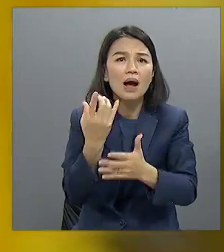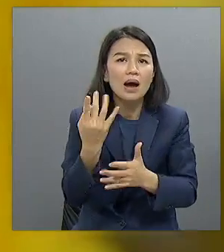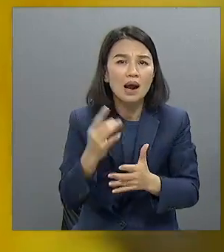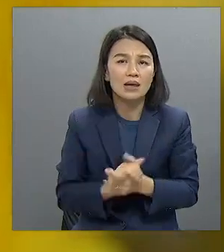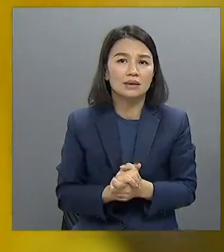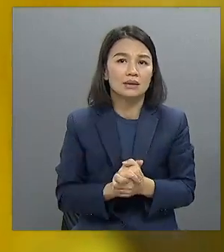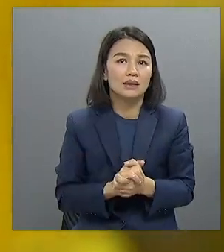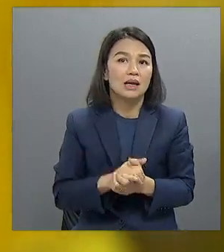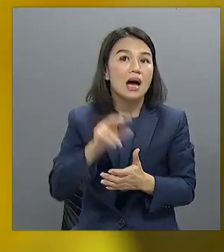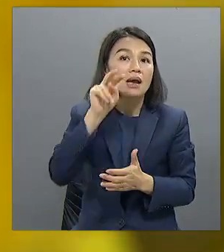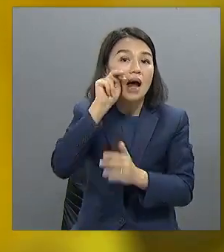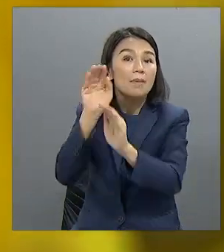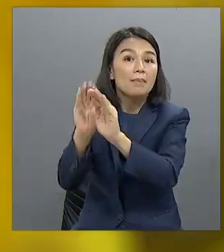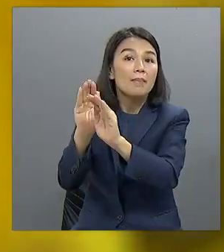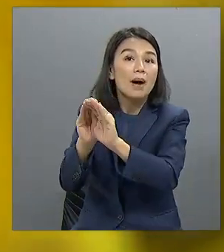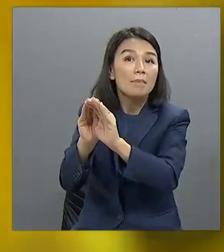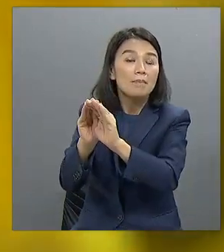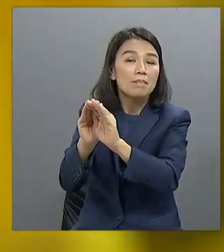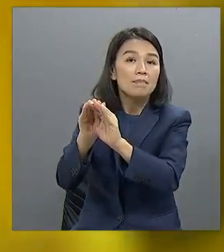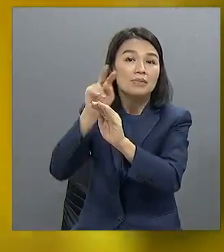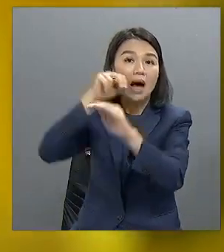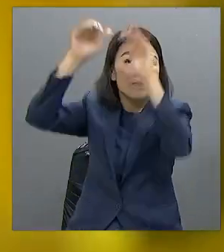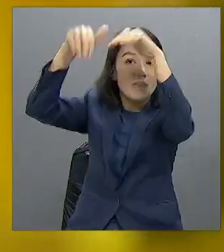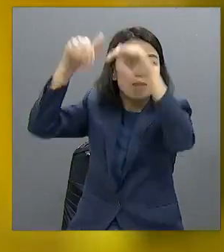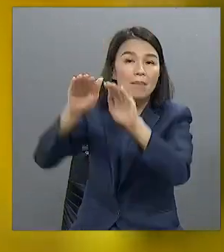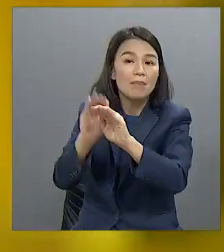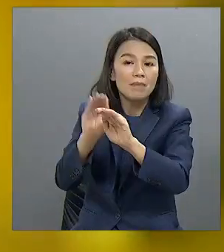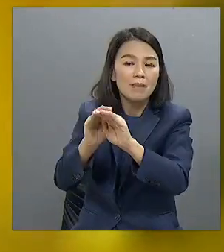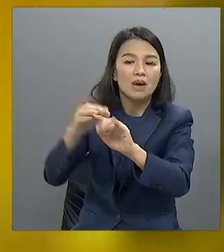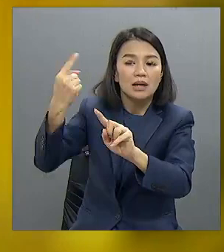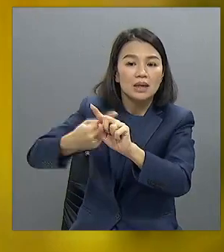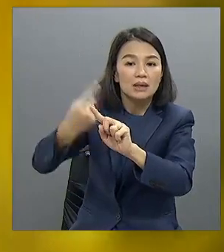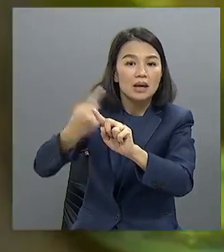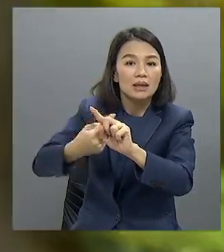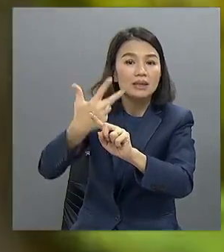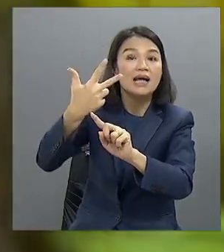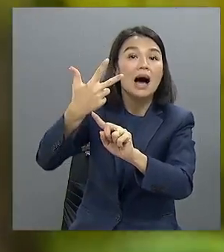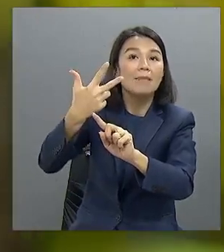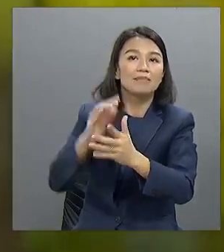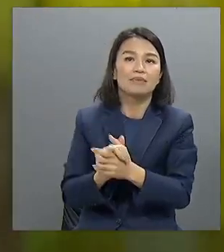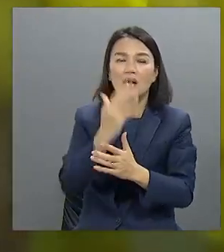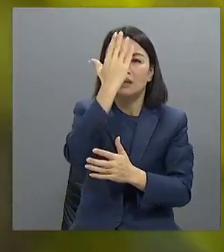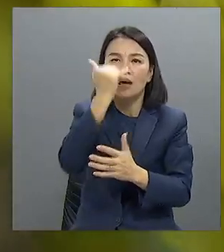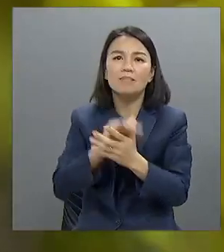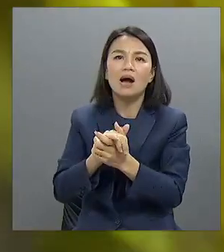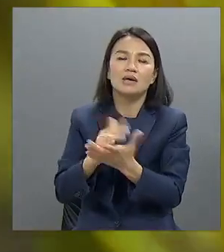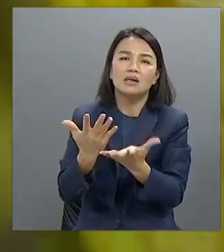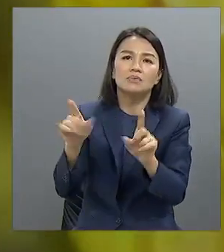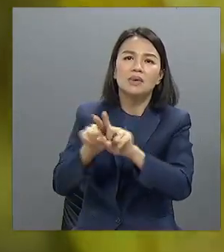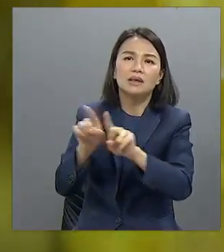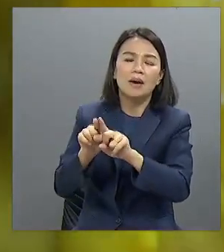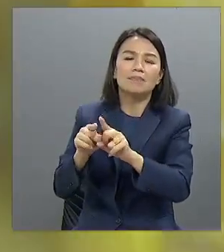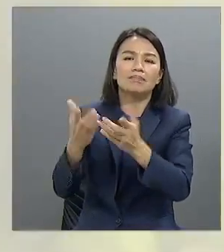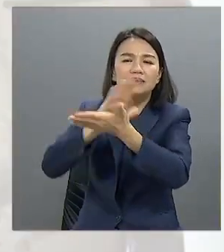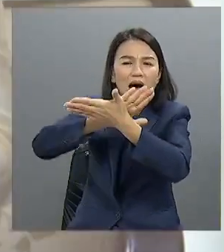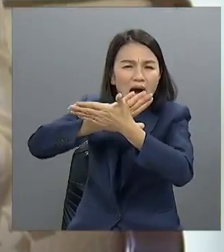ไว้มากกว่า3เดือนขึ้นไปอย่างเงี้ยค่ะเขาให้มั่นใจว่าไม่มีสารปนเปื้อนไม่มีสารเคมีคลอรีนแล้